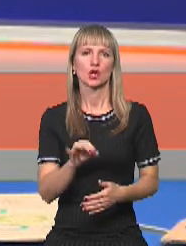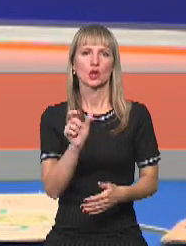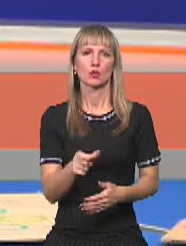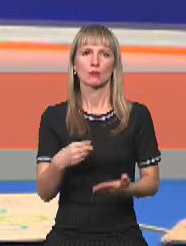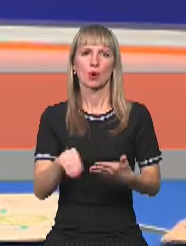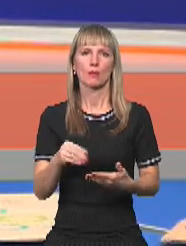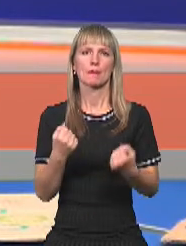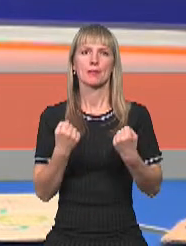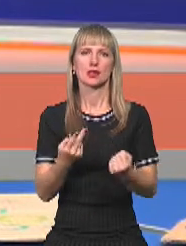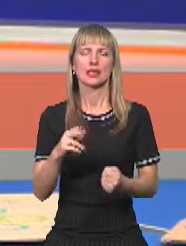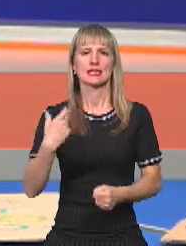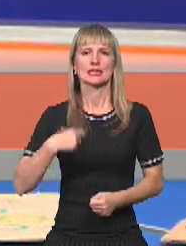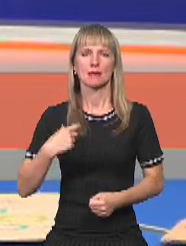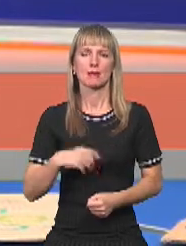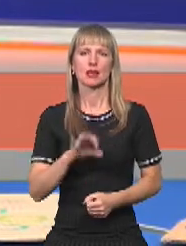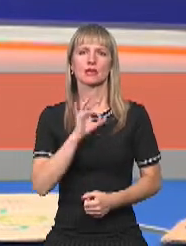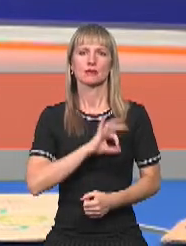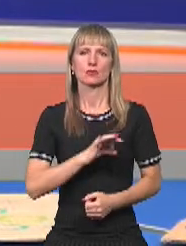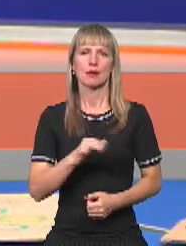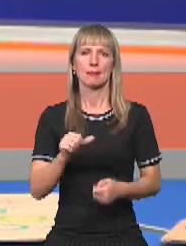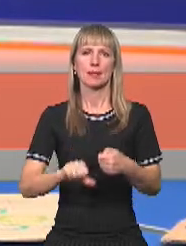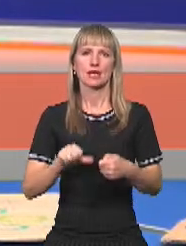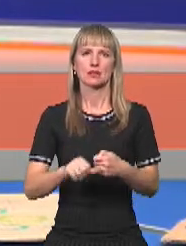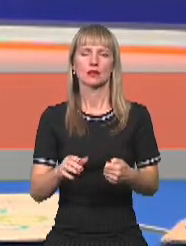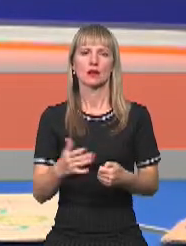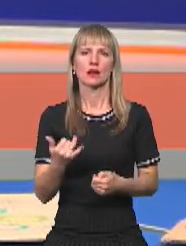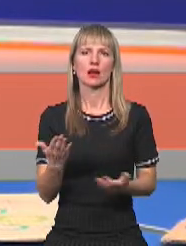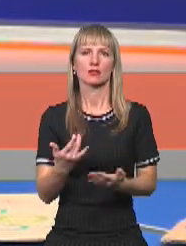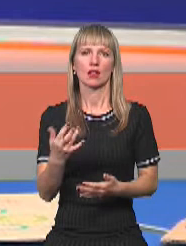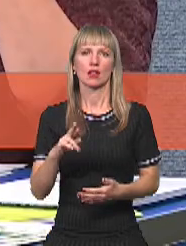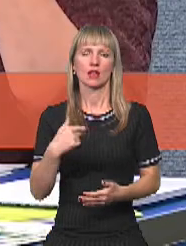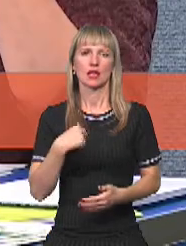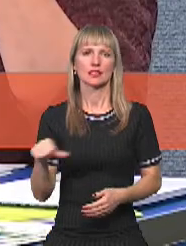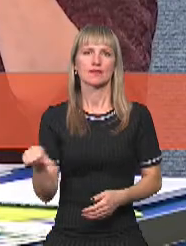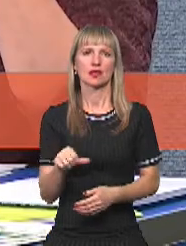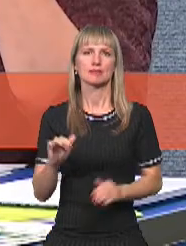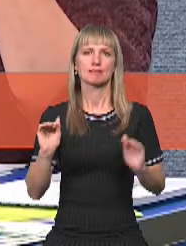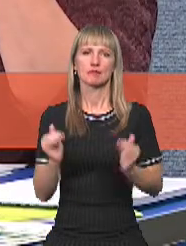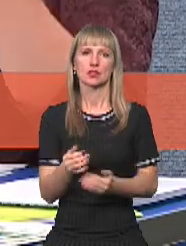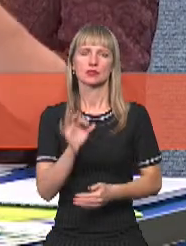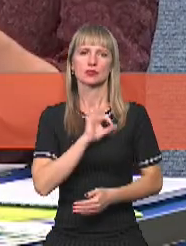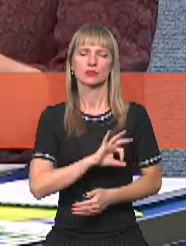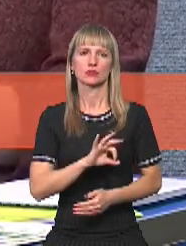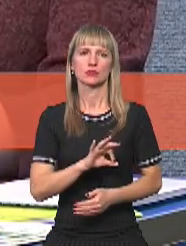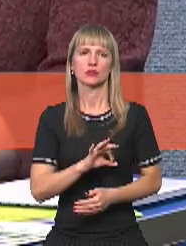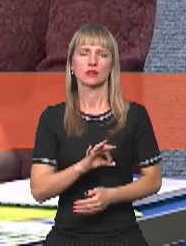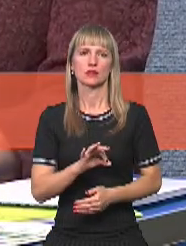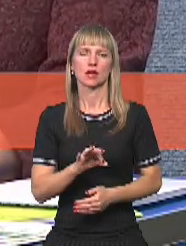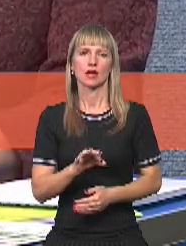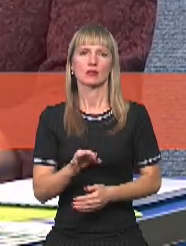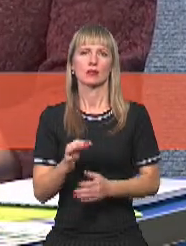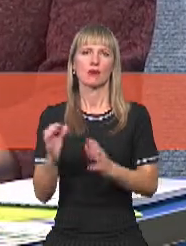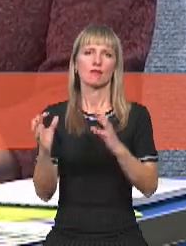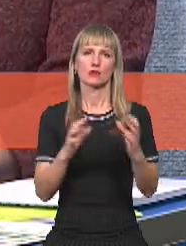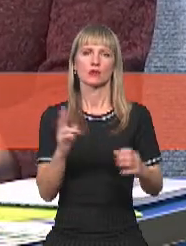покупать автомобили для себя, использовать бензин, который очень для нас как бы вреден, и меньше пользоваться транспортом общественным или